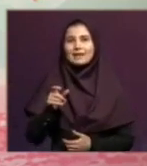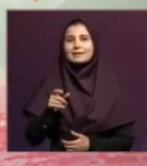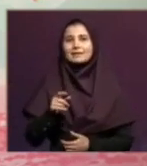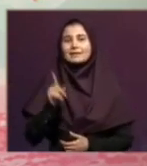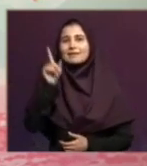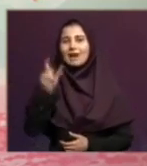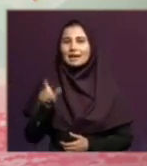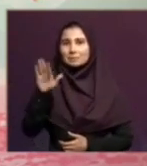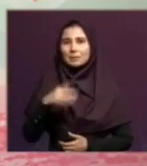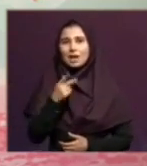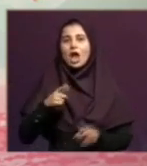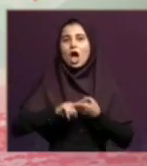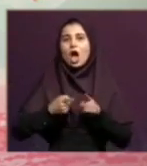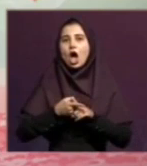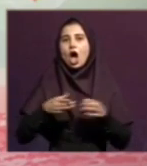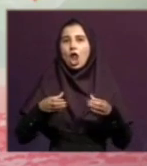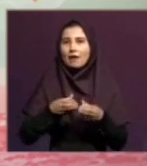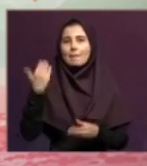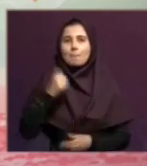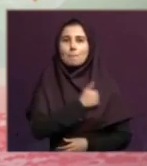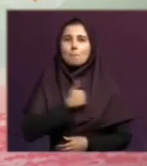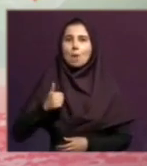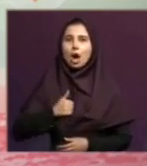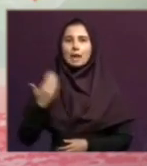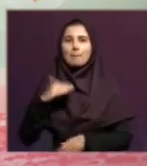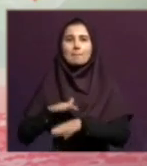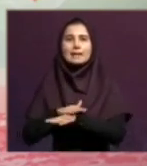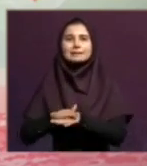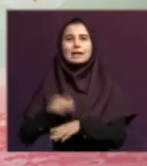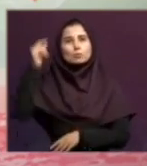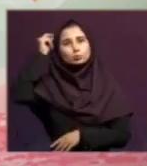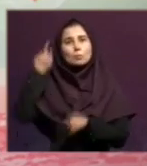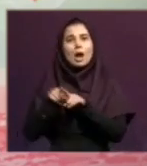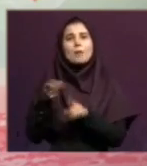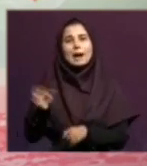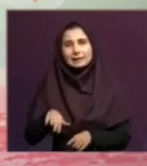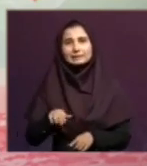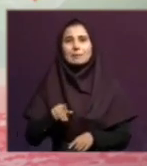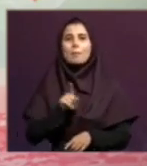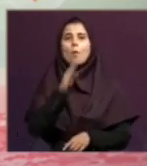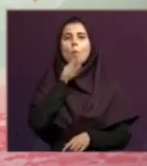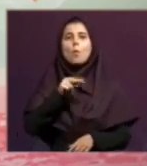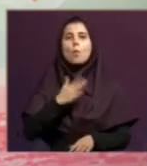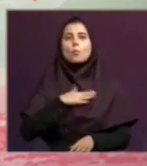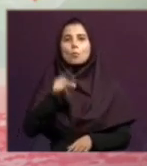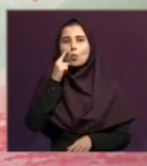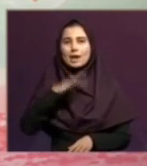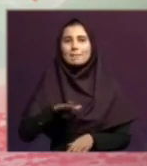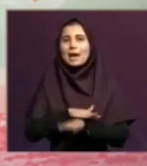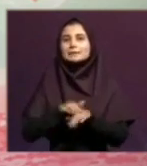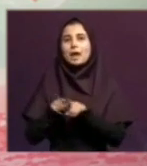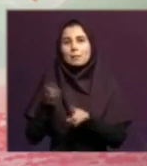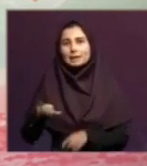کسایی که خانواده مثلا مادرشون درگیر هستن، میتونه این قضیه به خاطر تغییرات هورمونی، یعنی کسایی که تو خانواده دارن